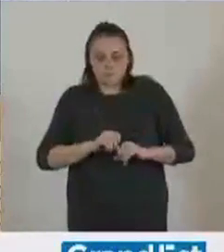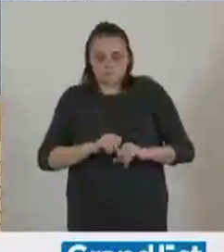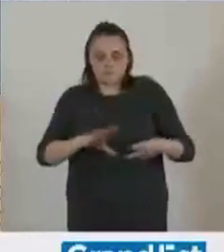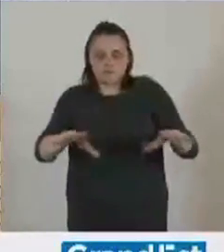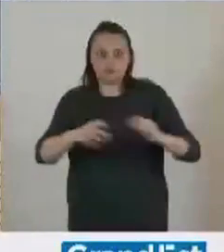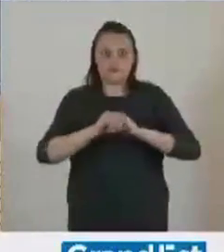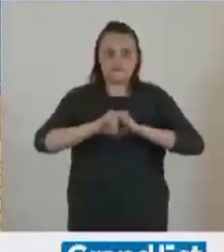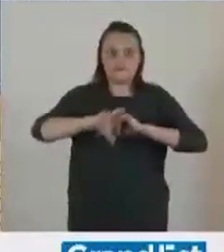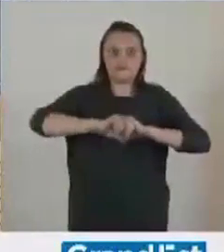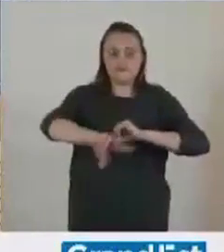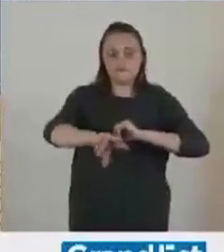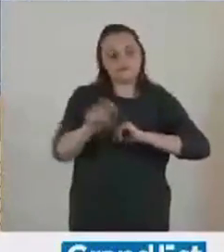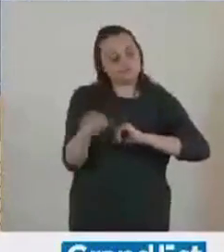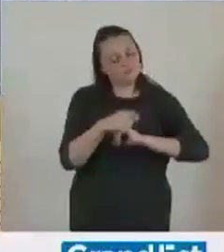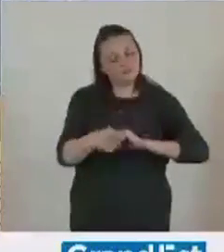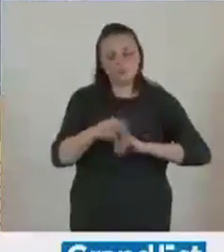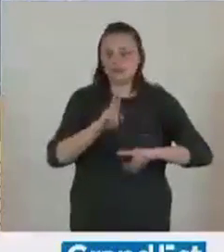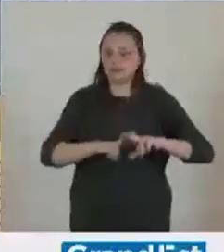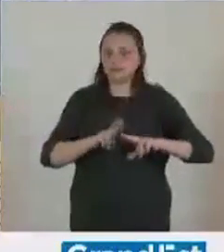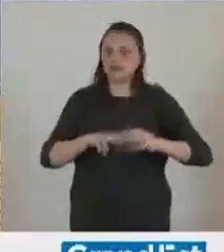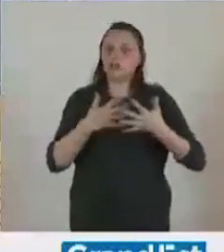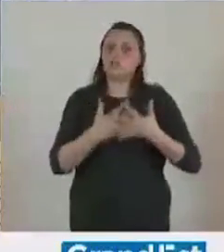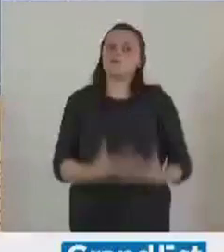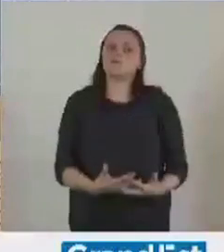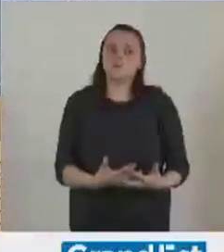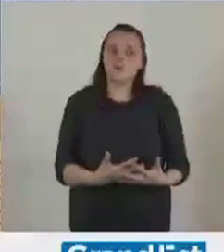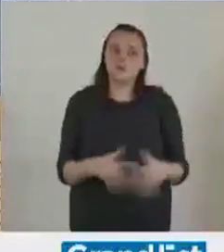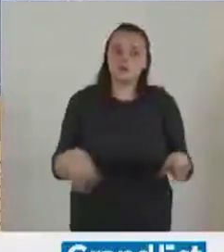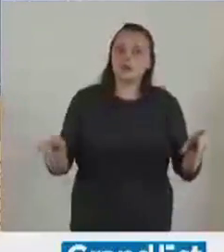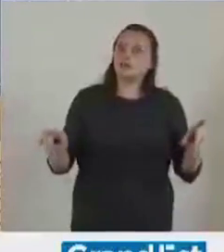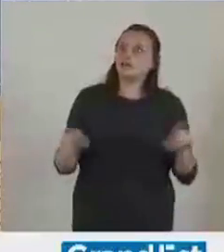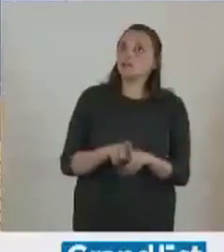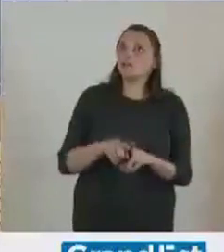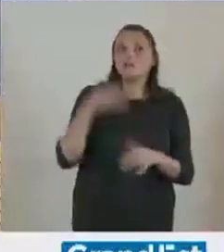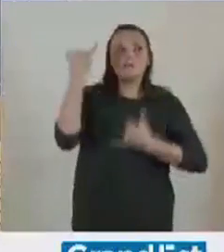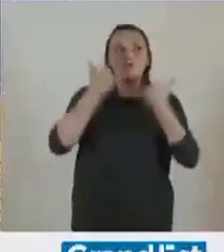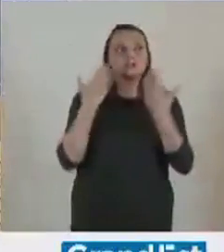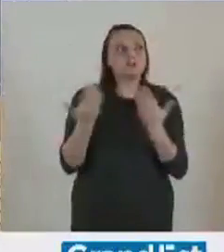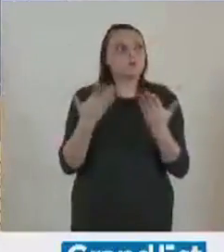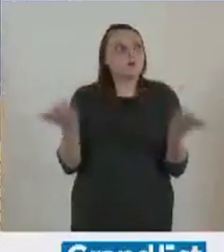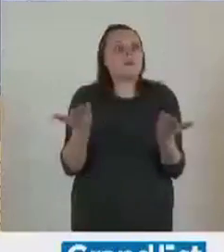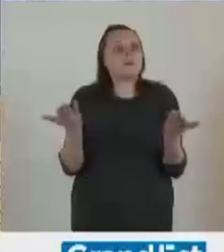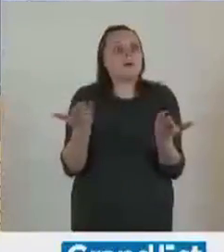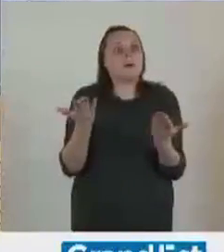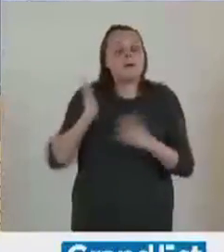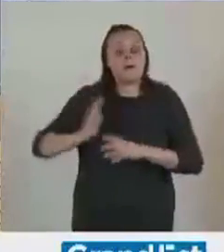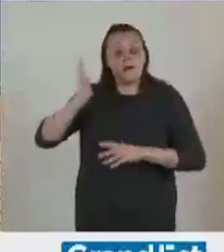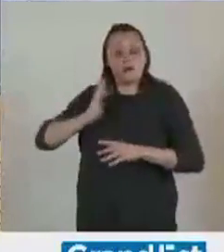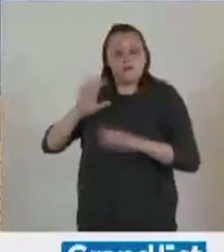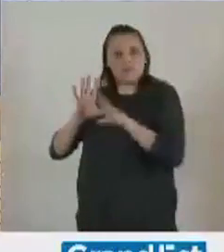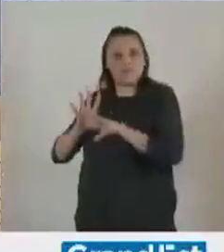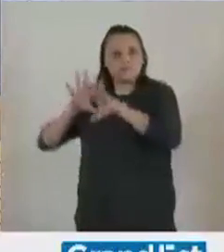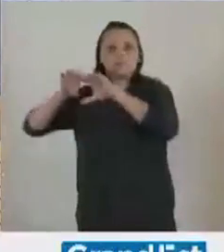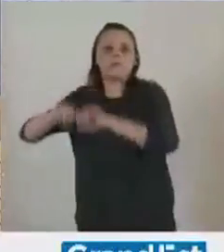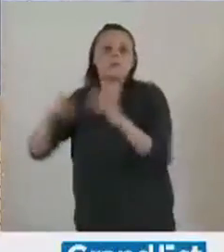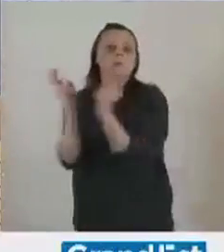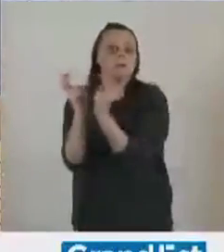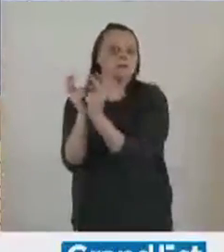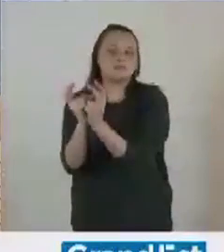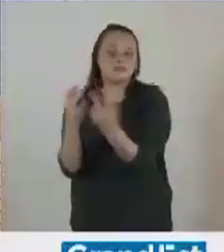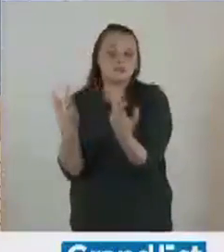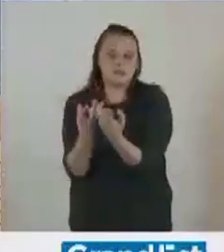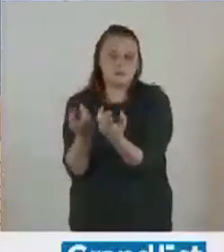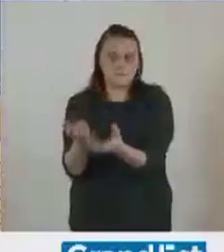colossal, comparable par son ampleur à l'électrification du pays autrefois. C'est surtout une chance pour le Grand Est qui, il faut le